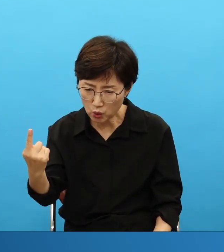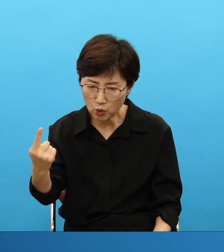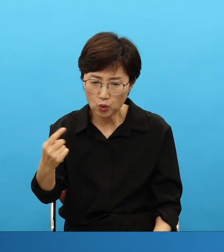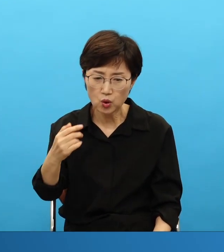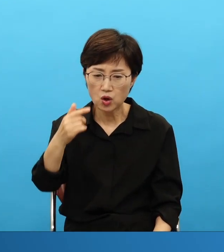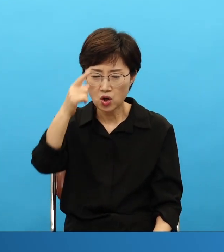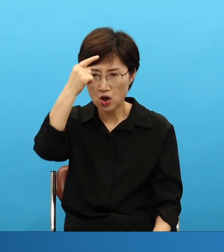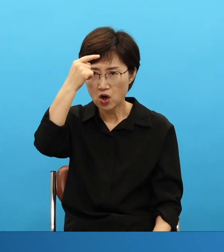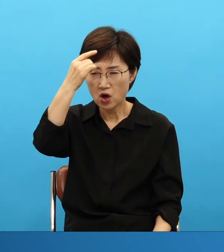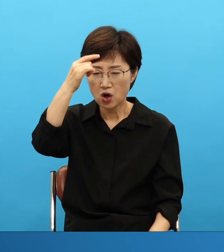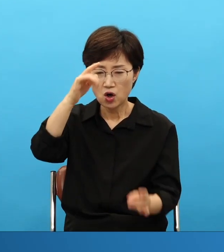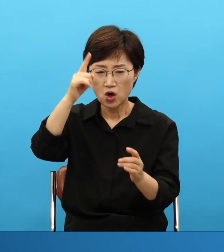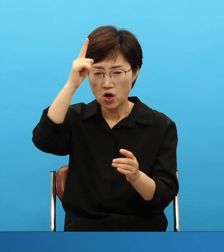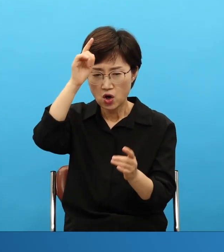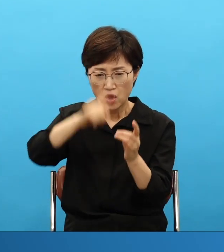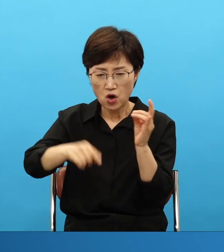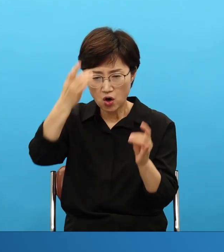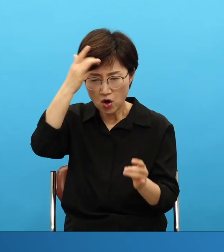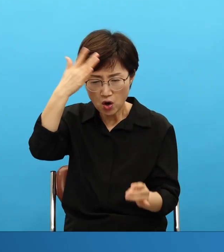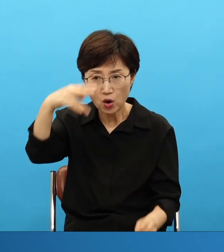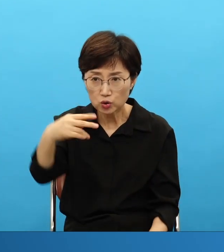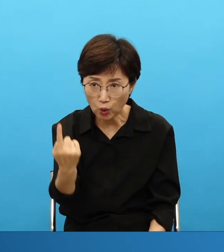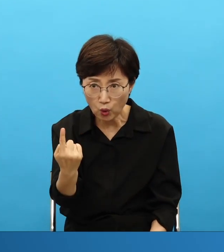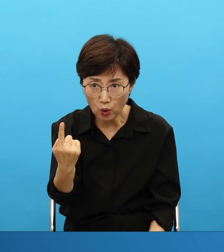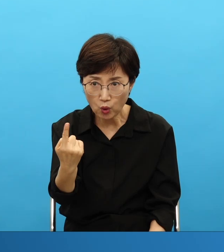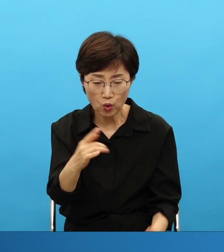가르치고에니다가 하나님처럼 되는